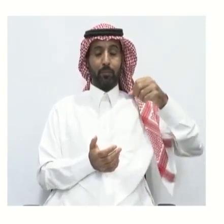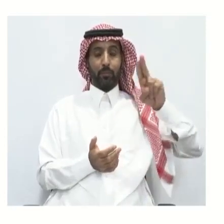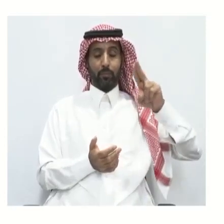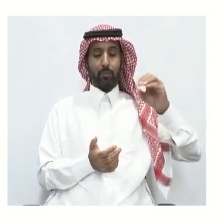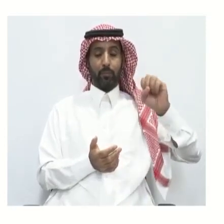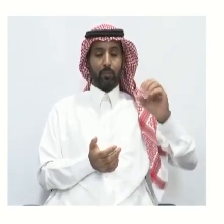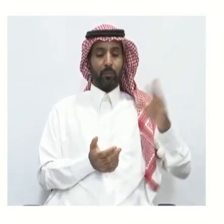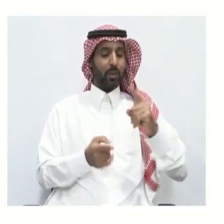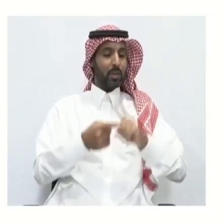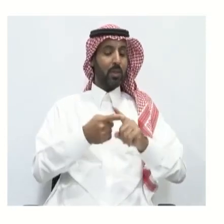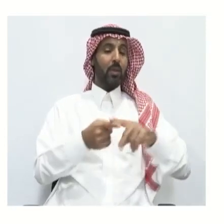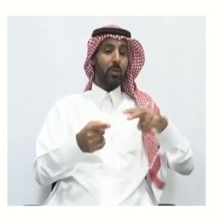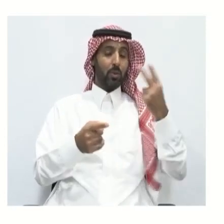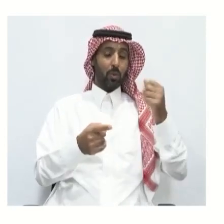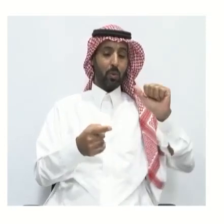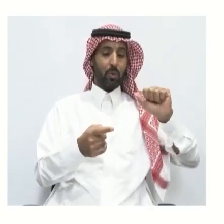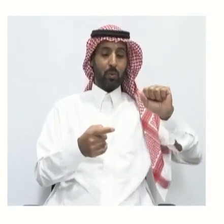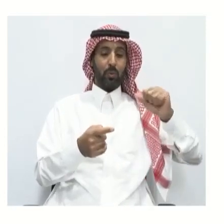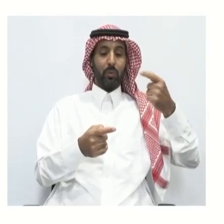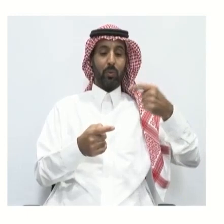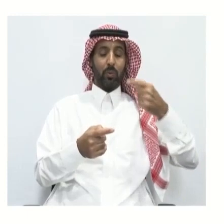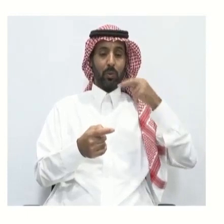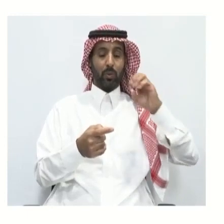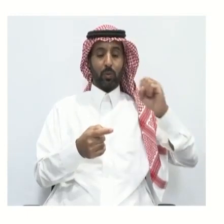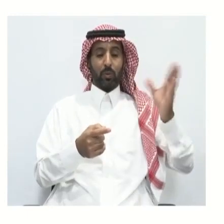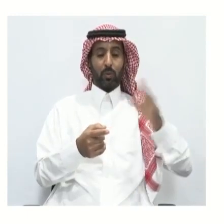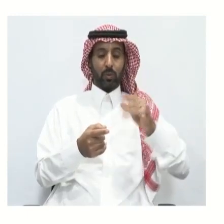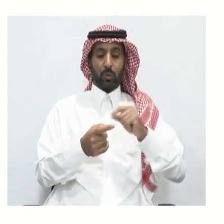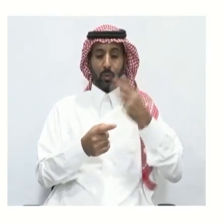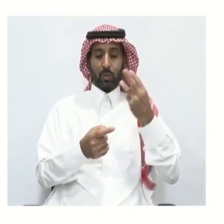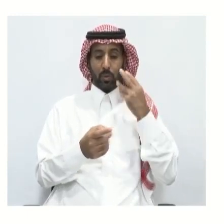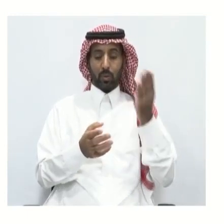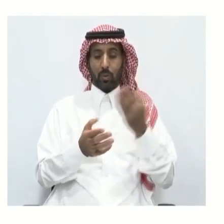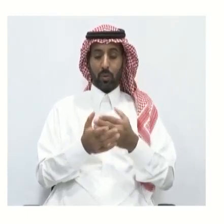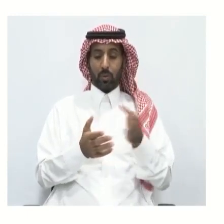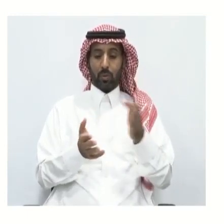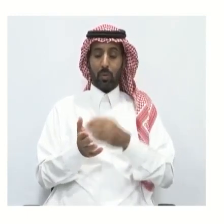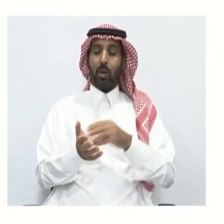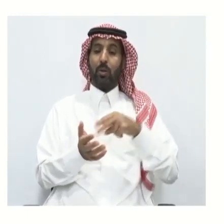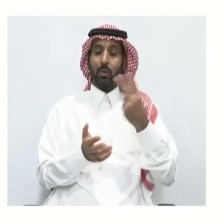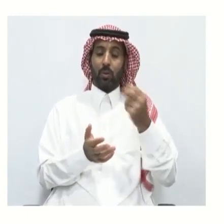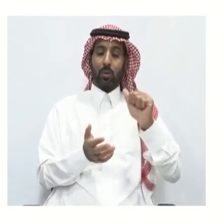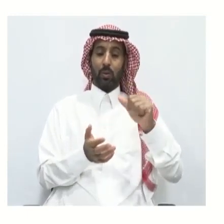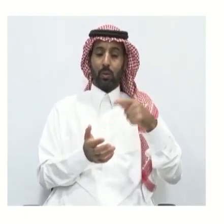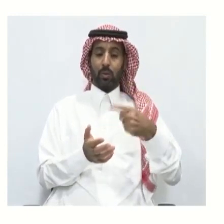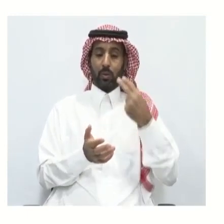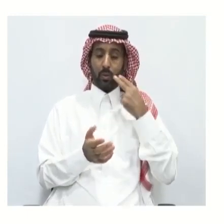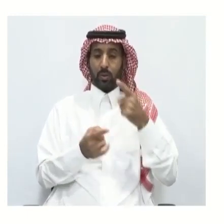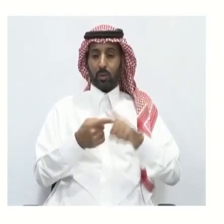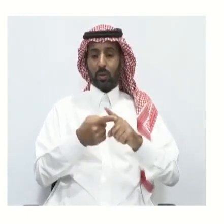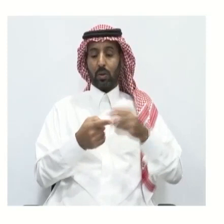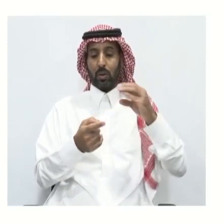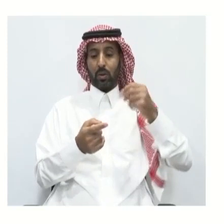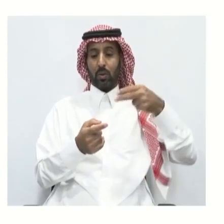عدد مولات الفضه مولات الفضه لازم ان نستخرج من المعادله النسبه الموليه المشتقه من